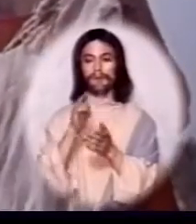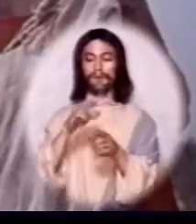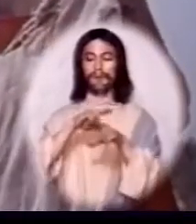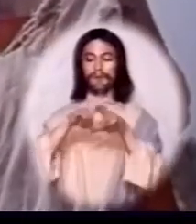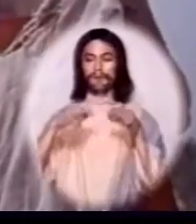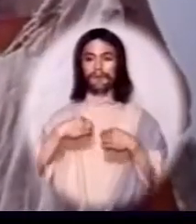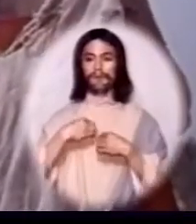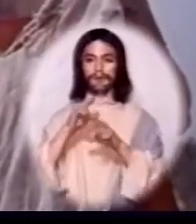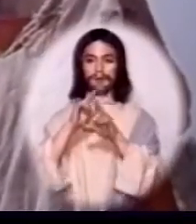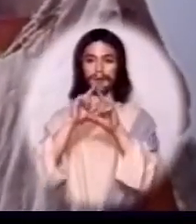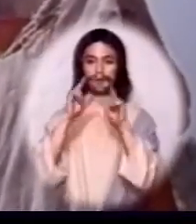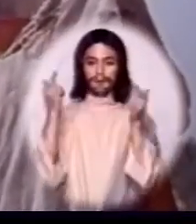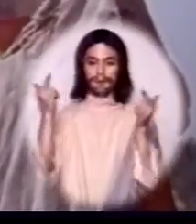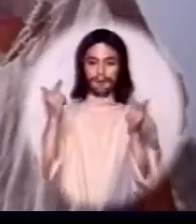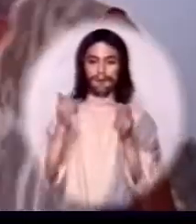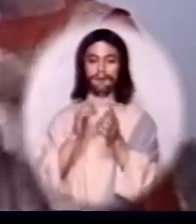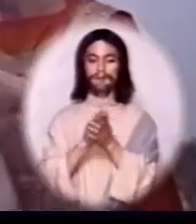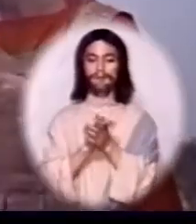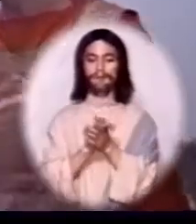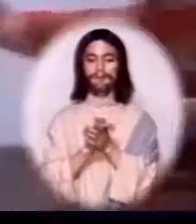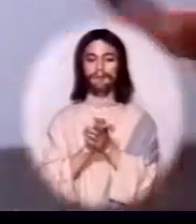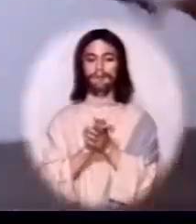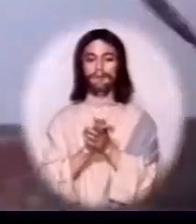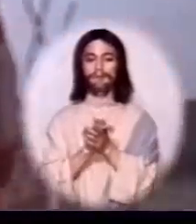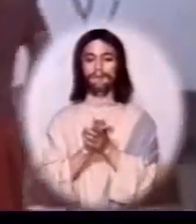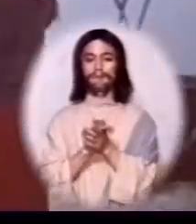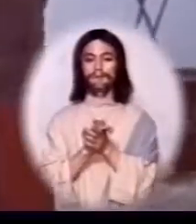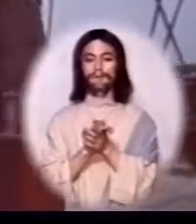이건 보통 옷이 아닌데.